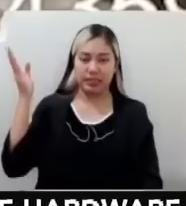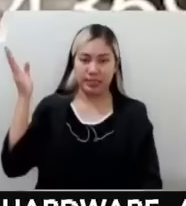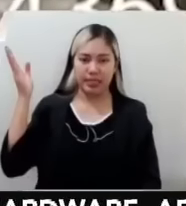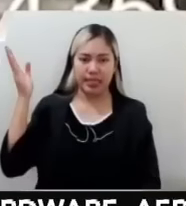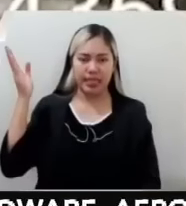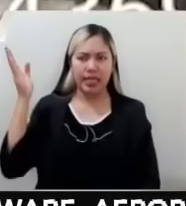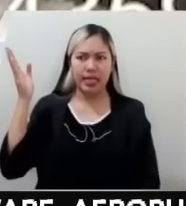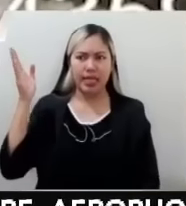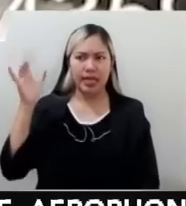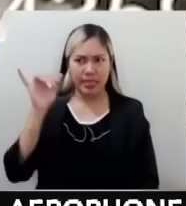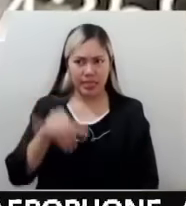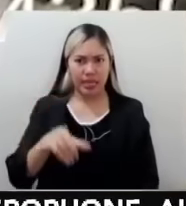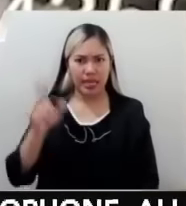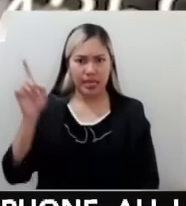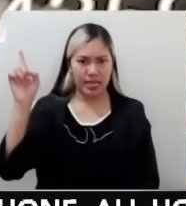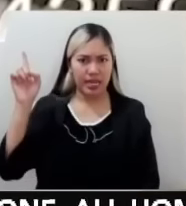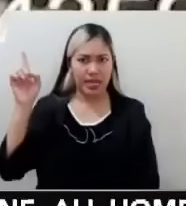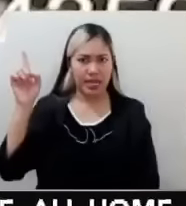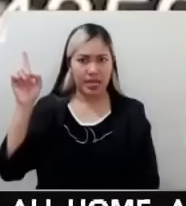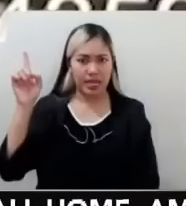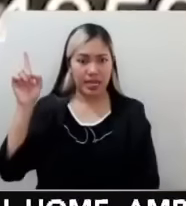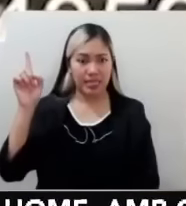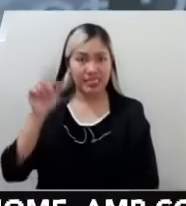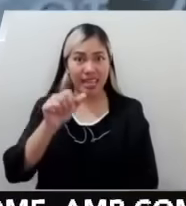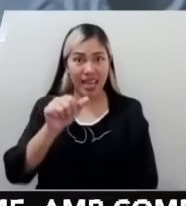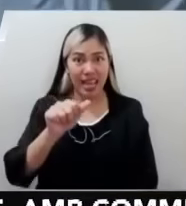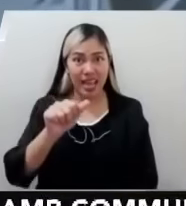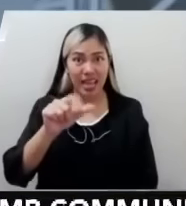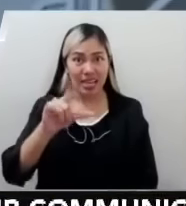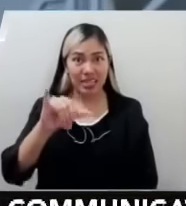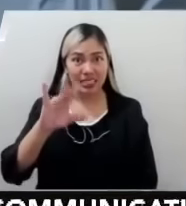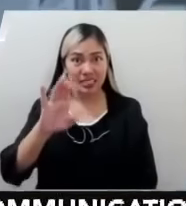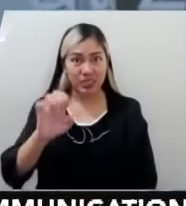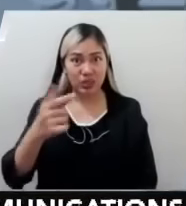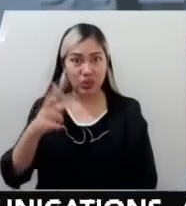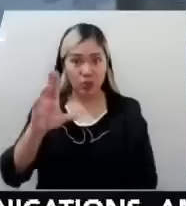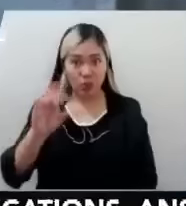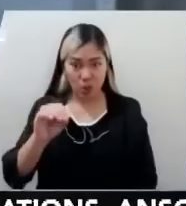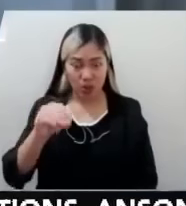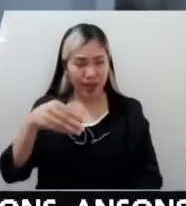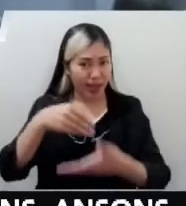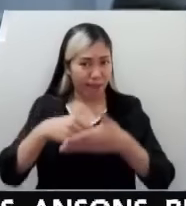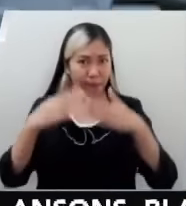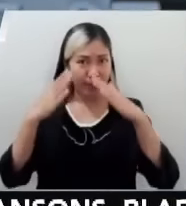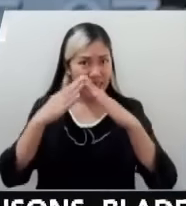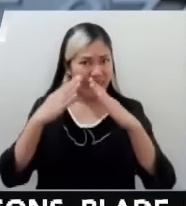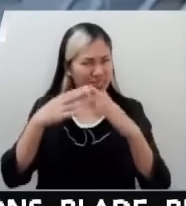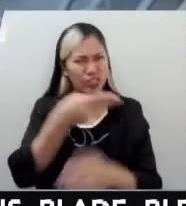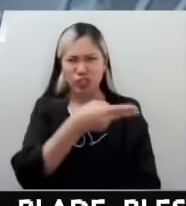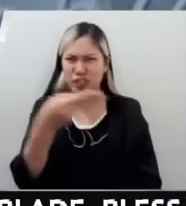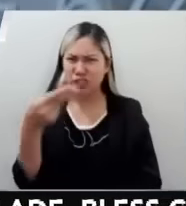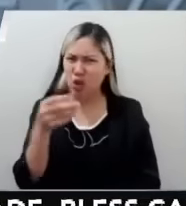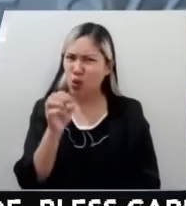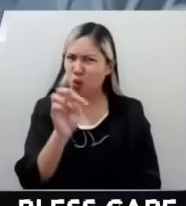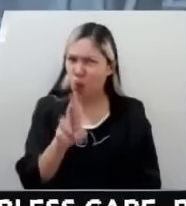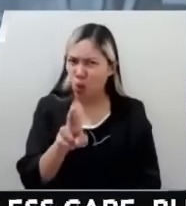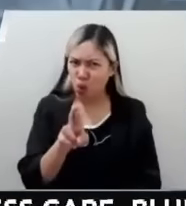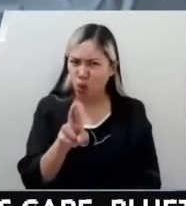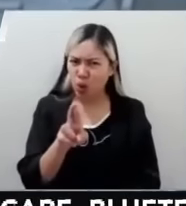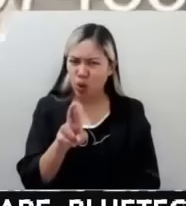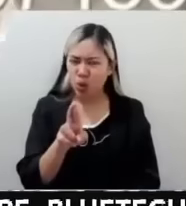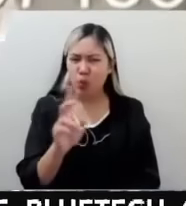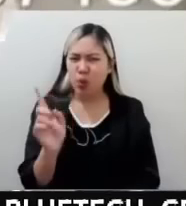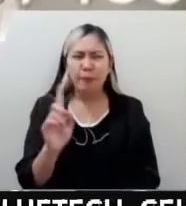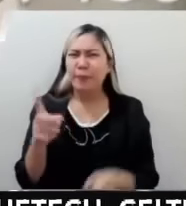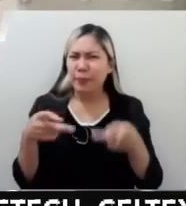si dating Mayor Alice Guo ay nahuli po sa kanyang bahay dyan sa Indonesia o sa tinitirahan niya pong lugar? O saan po ba?